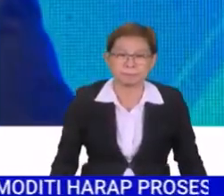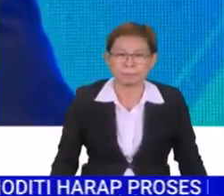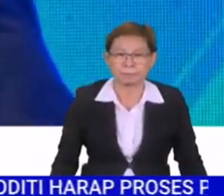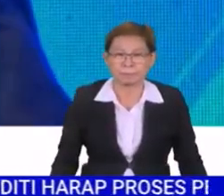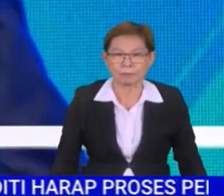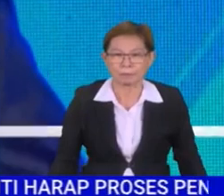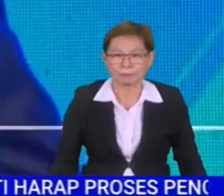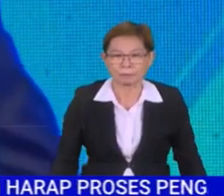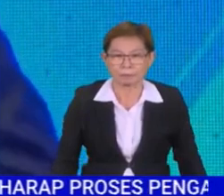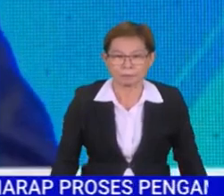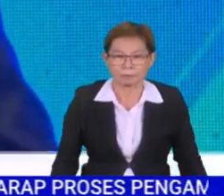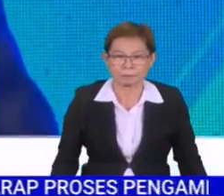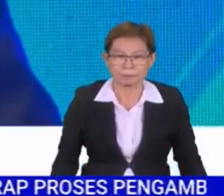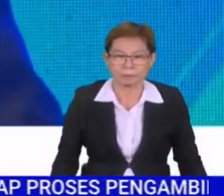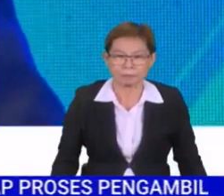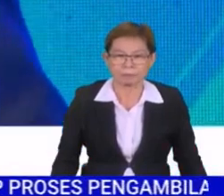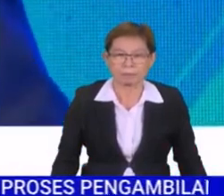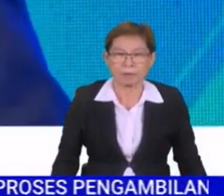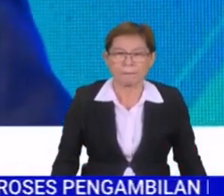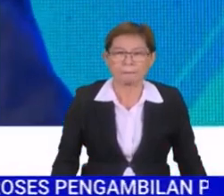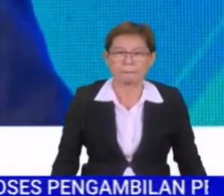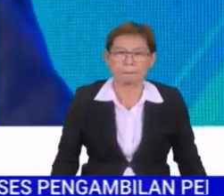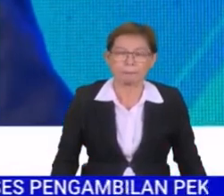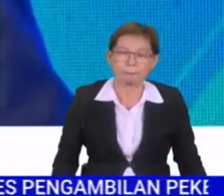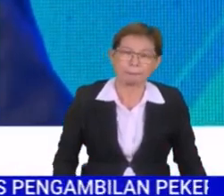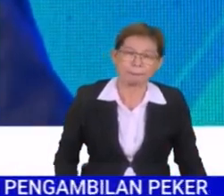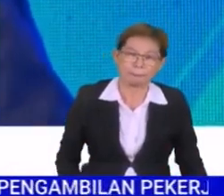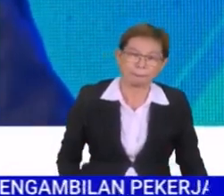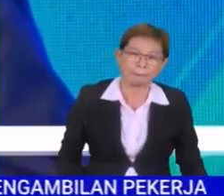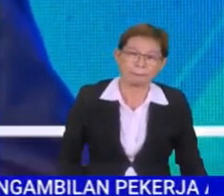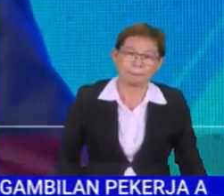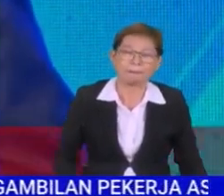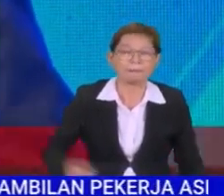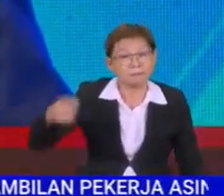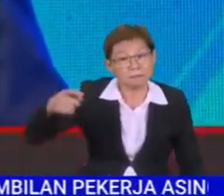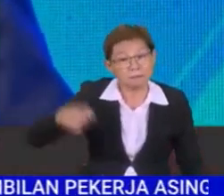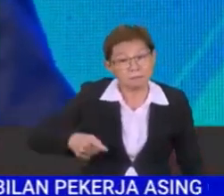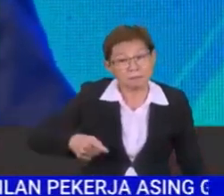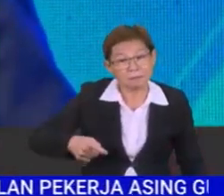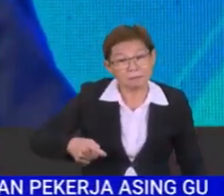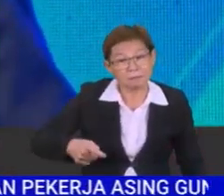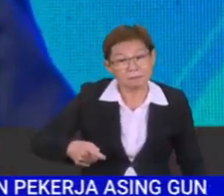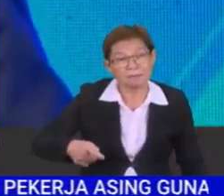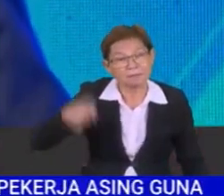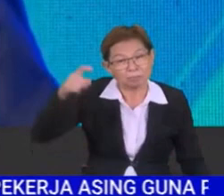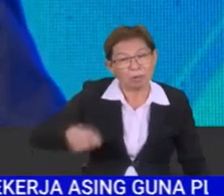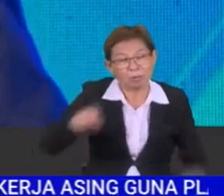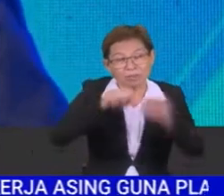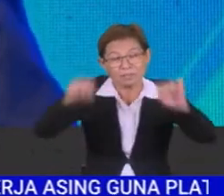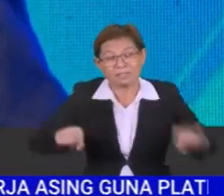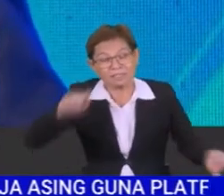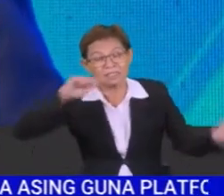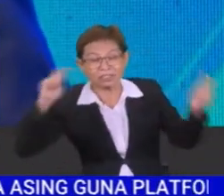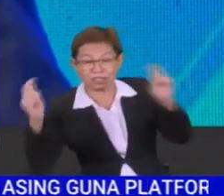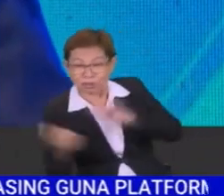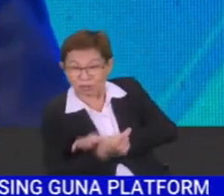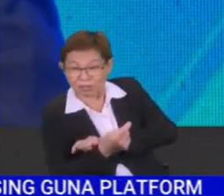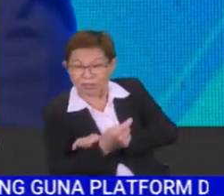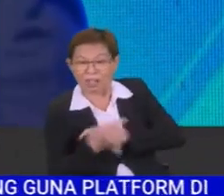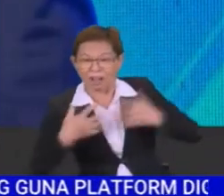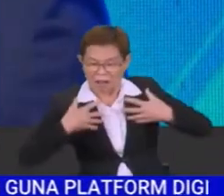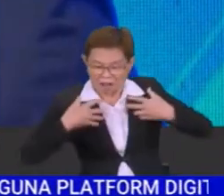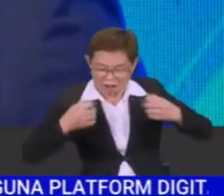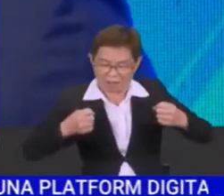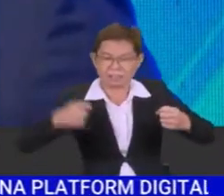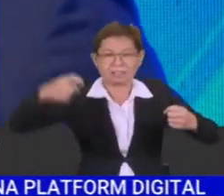These established efforts should be continuously strengthened, but we also need systemic reforms on how healthcare is